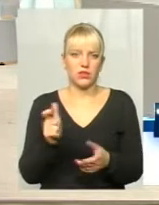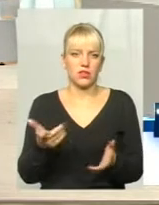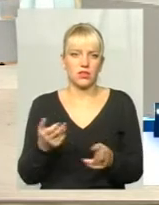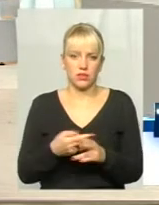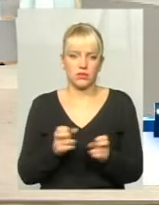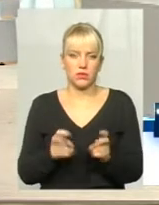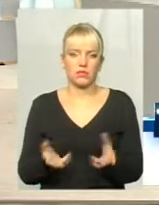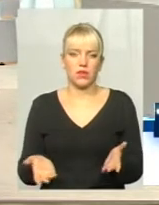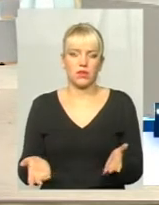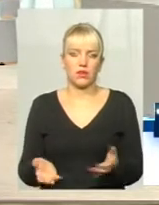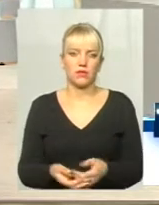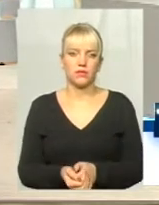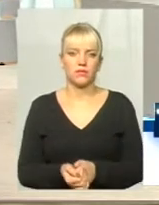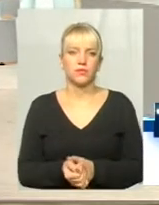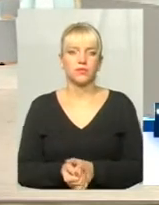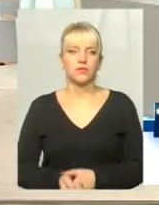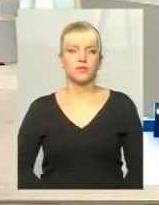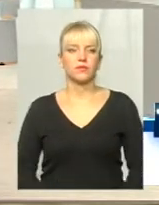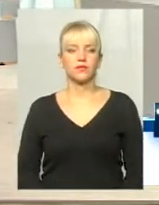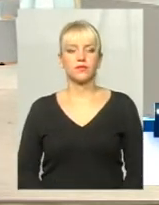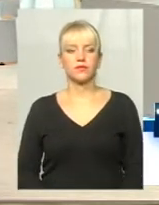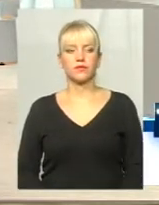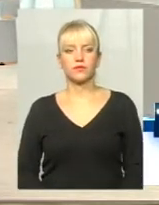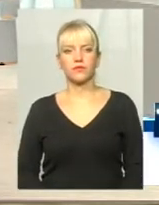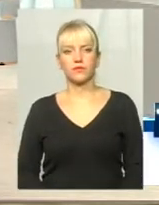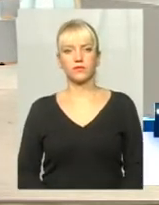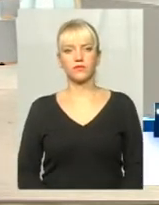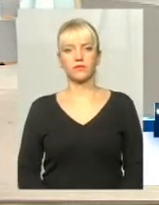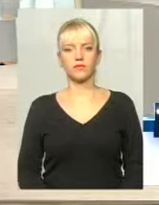безпека. Зрозуміла ваша позиція. Прошу, будь ласка.